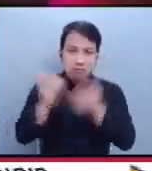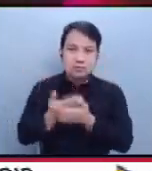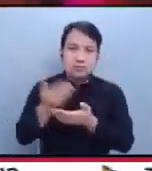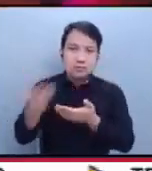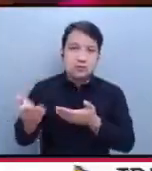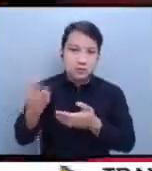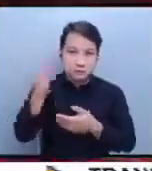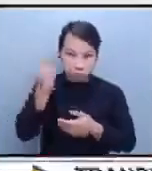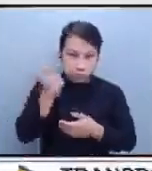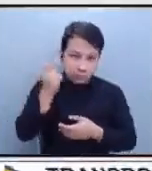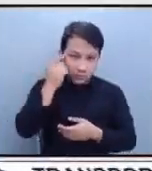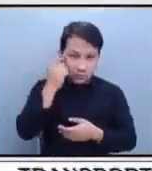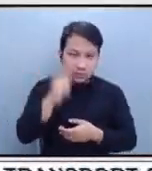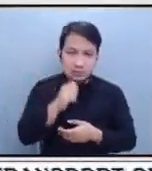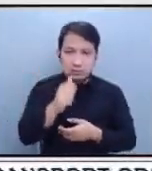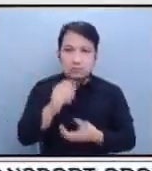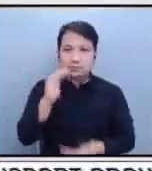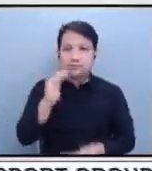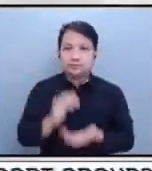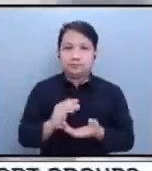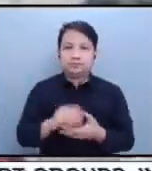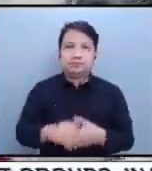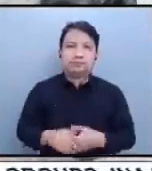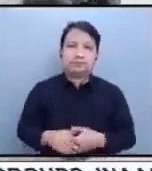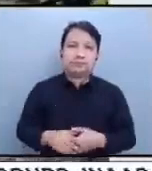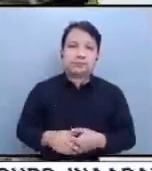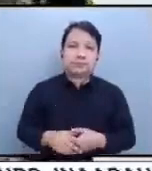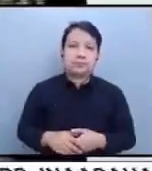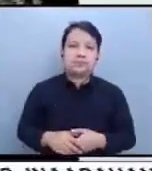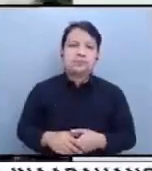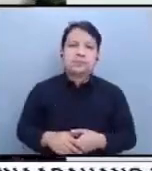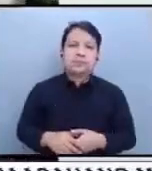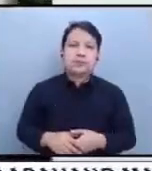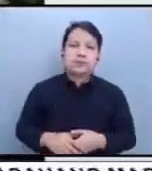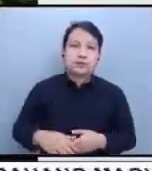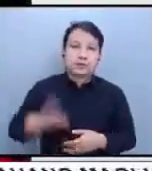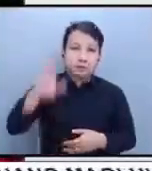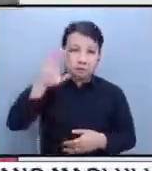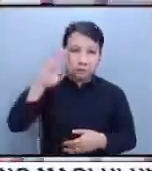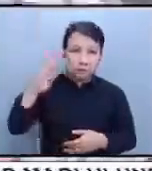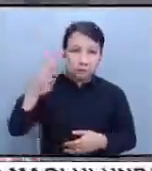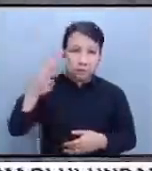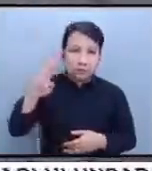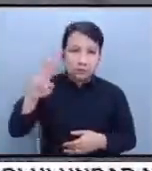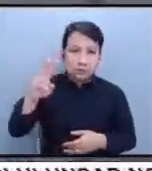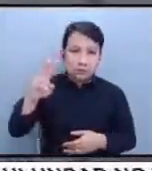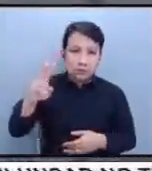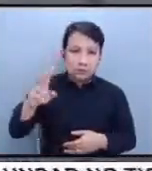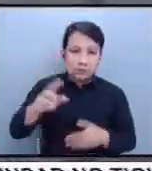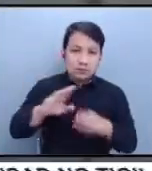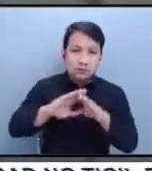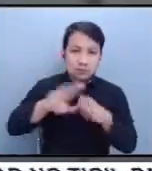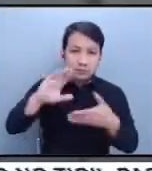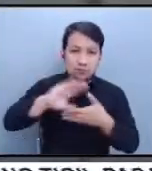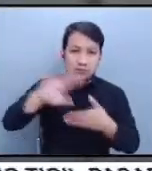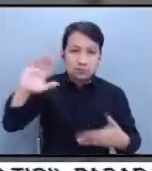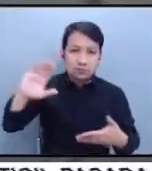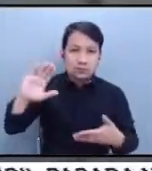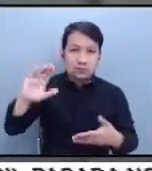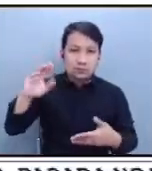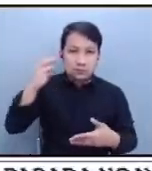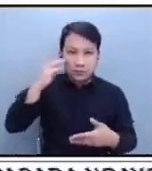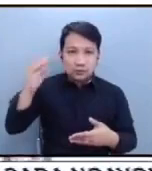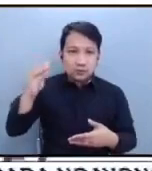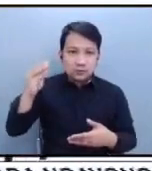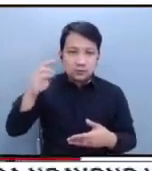sila nalulugi. Sa kanyang BBM Vlog 202 ni Presidential Candidate Bongbong Marcos Jr. ay pinaliwanag nito